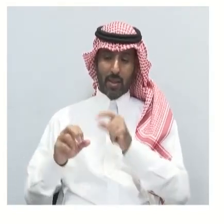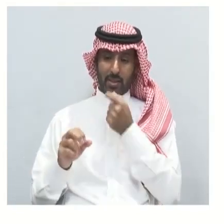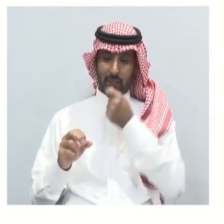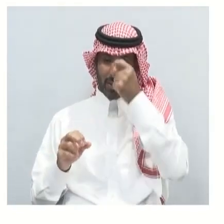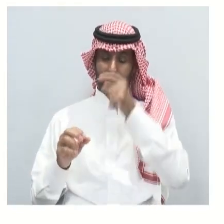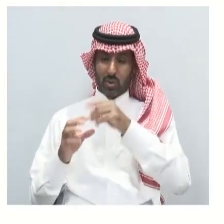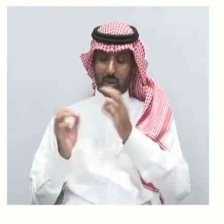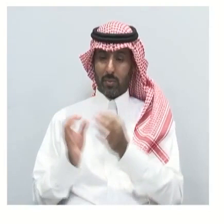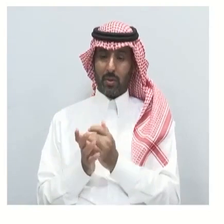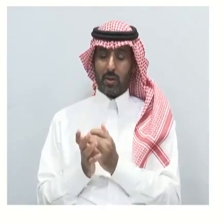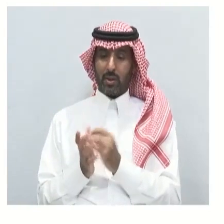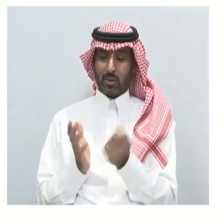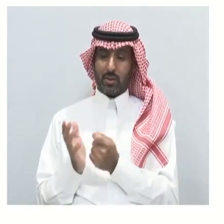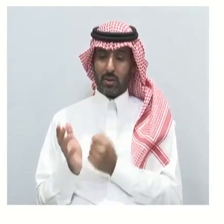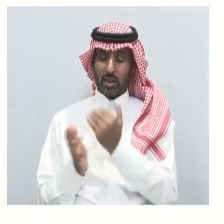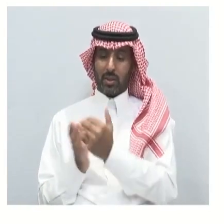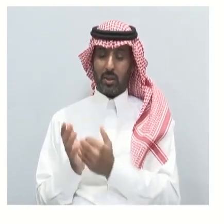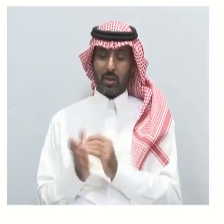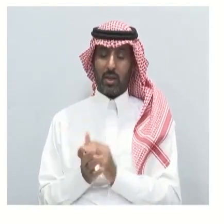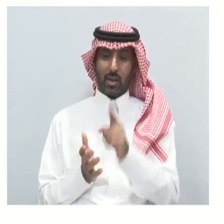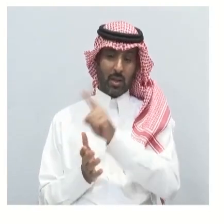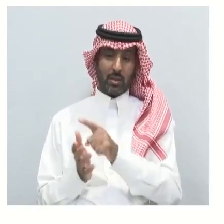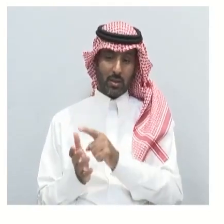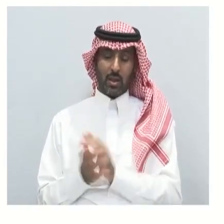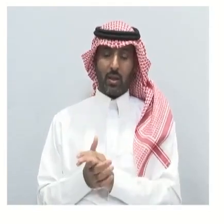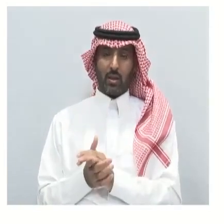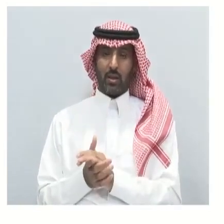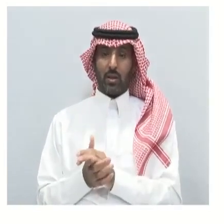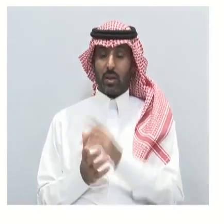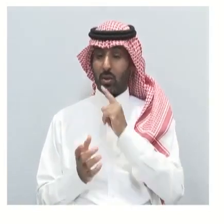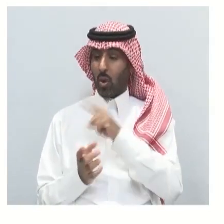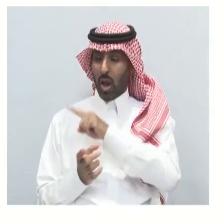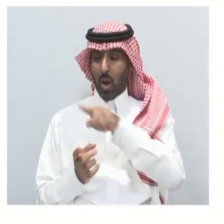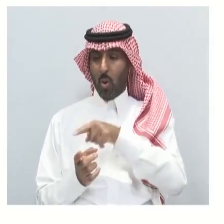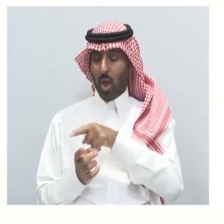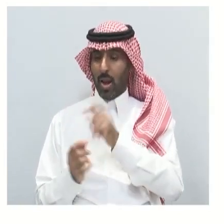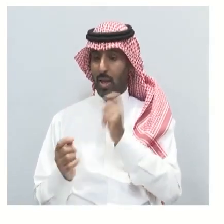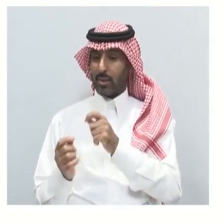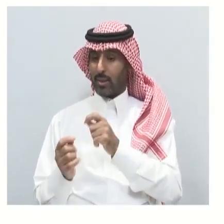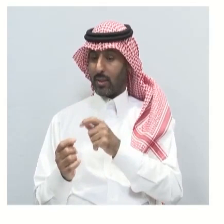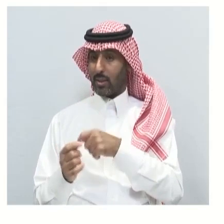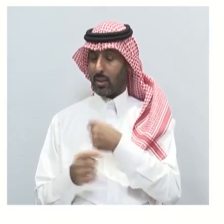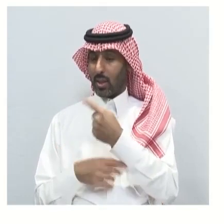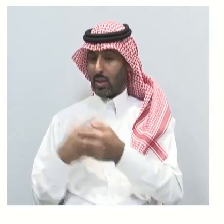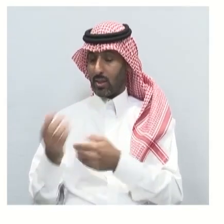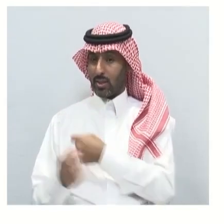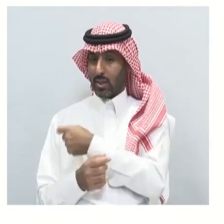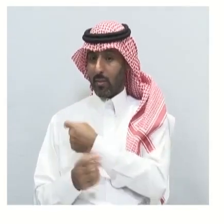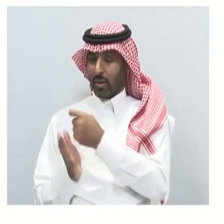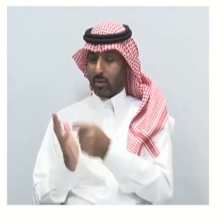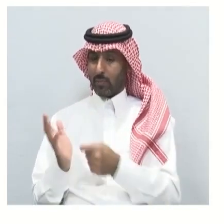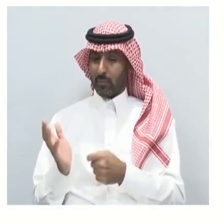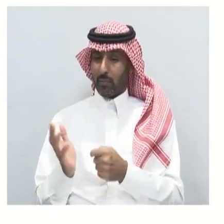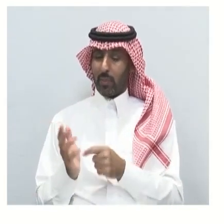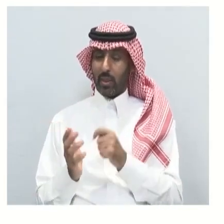المجتمع ايضا صيغه صياغه الاسئله بحيث تدور حول الاهداف ايضا اجراء التجارب الاوليه على الابانه او ما